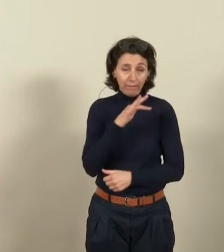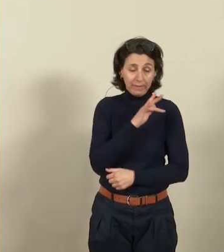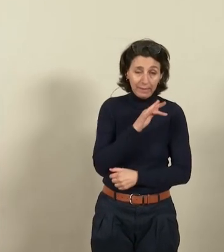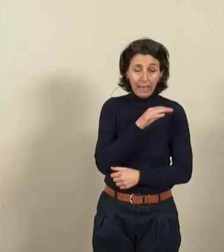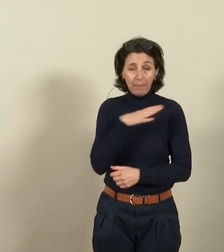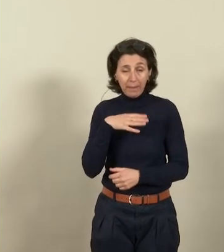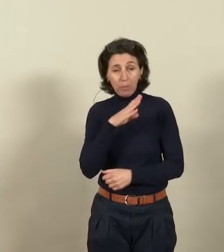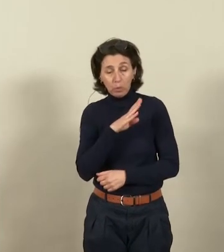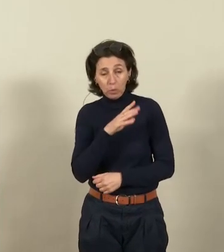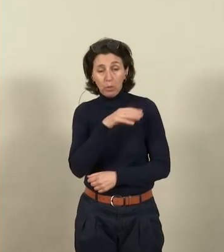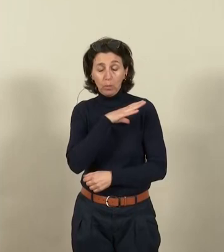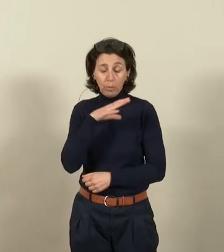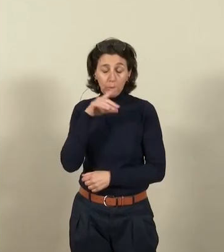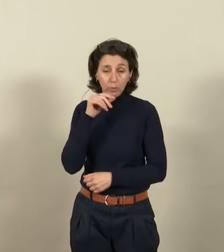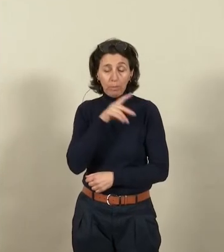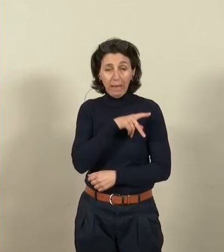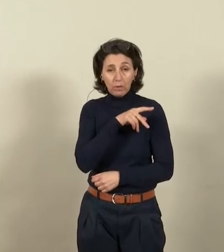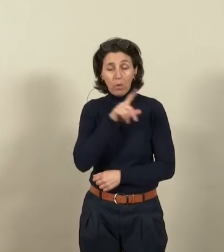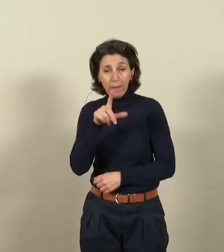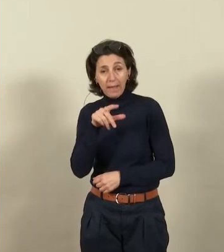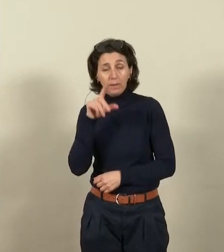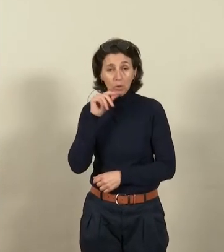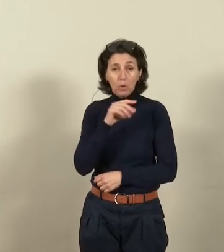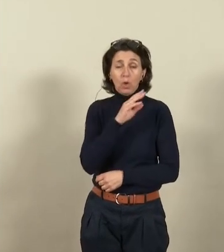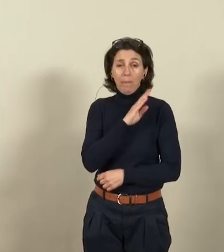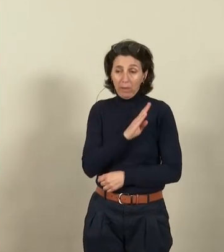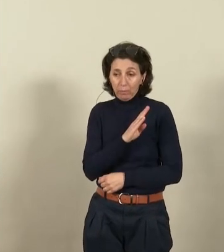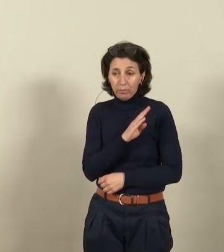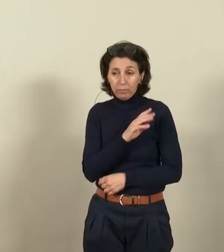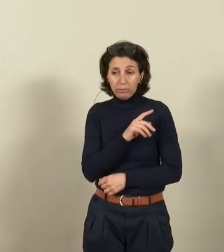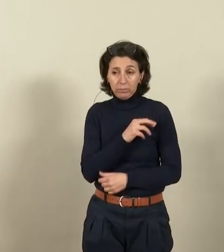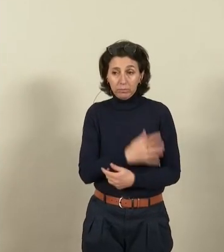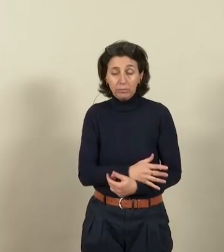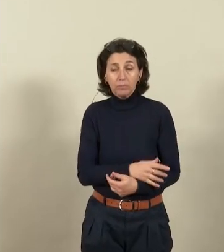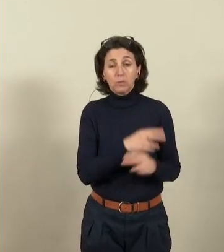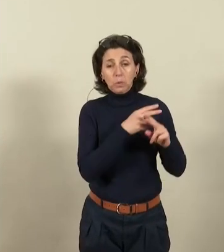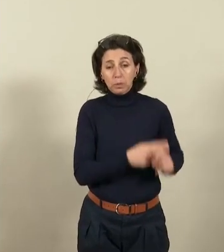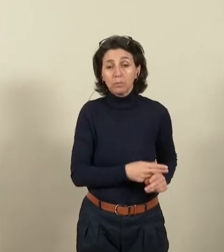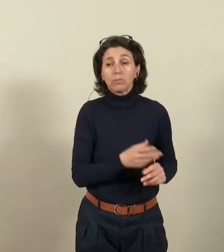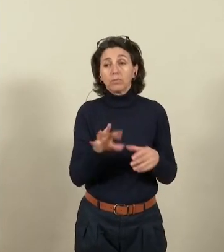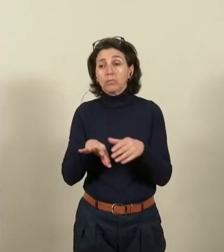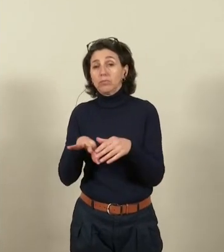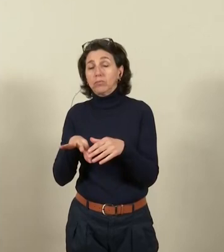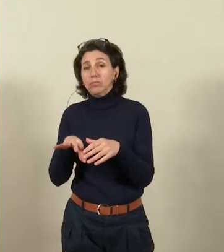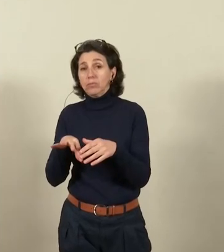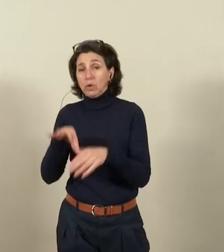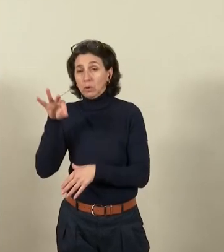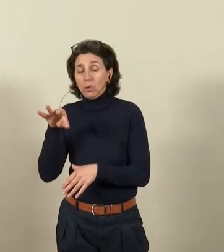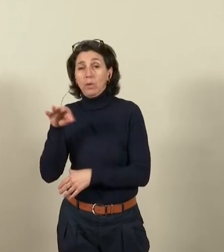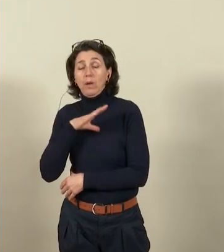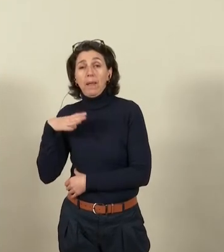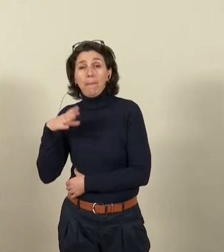Leureux monsieur Beltrand Lopez monsieur cada Monsieur Bertrand sont élu madame